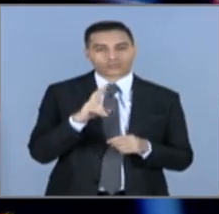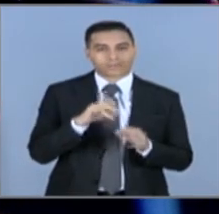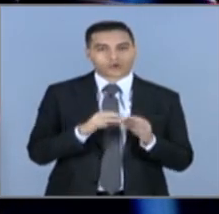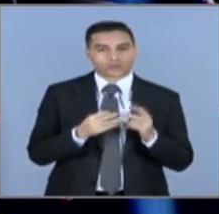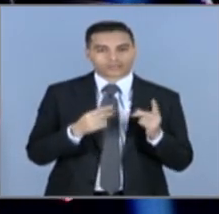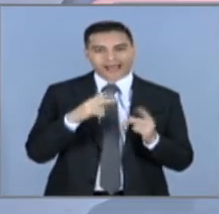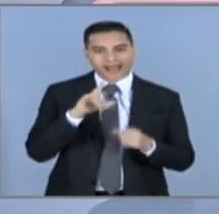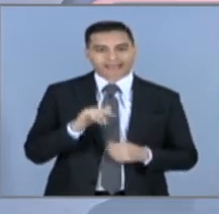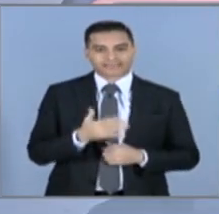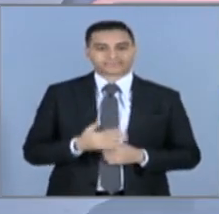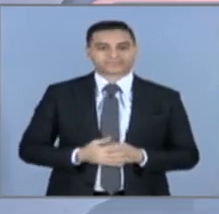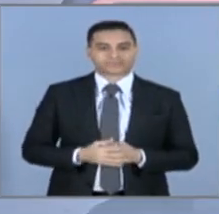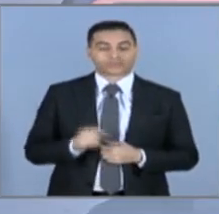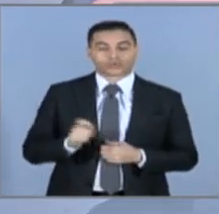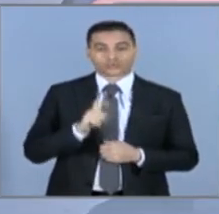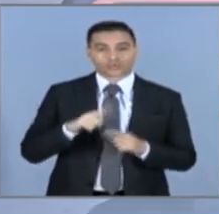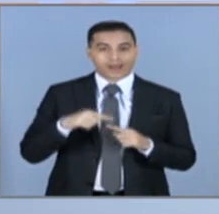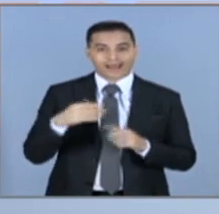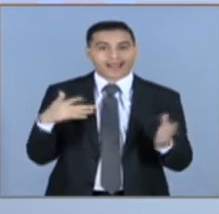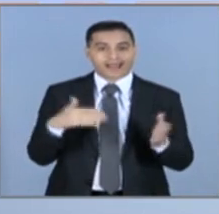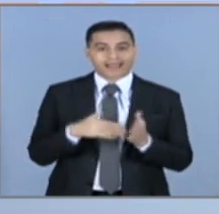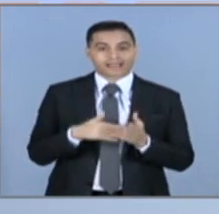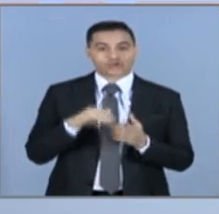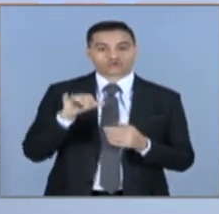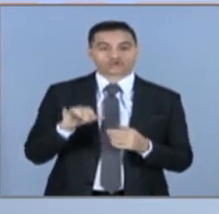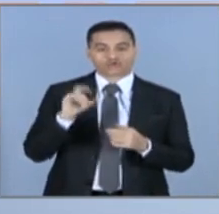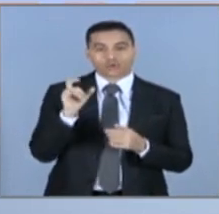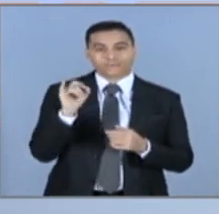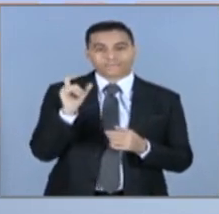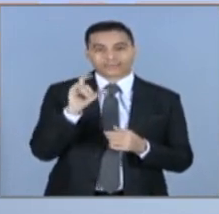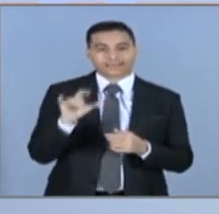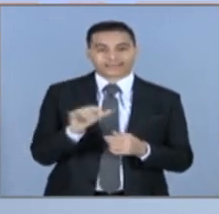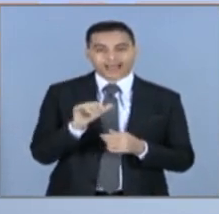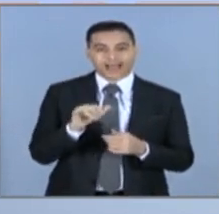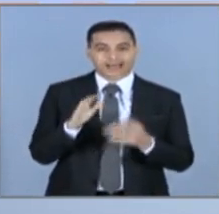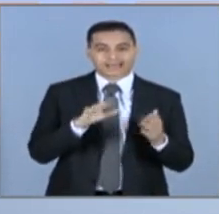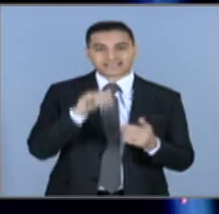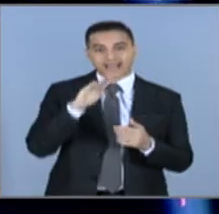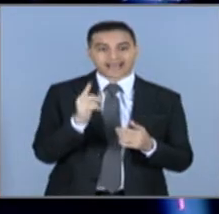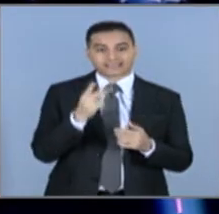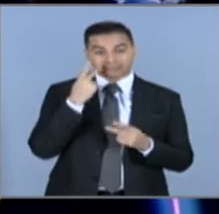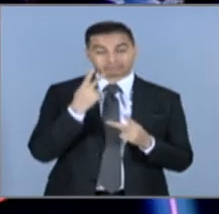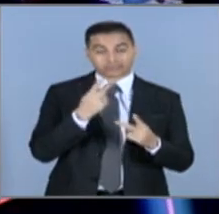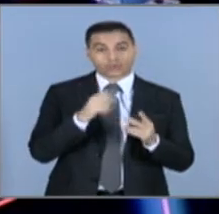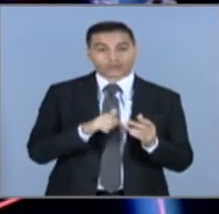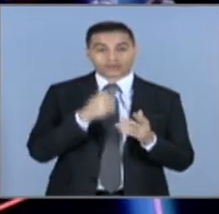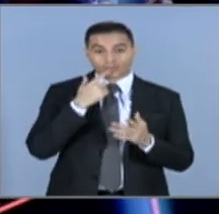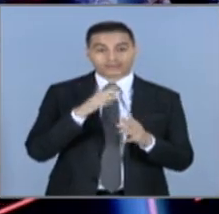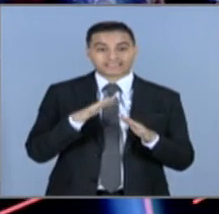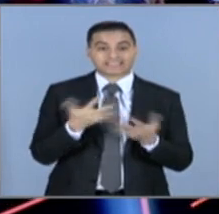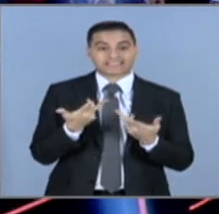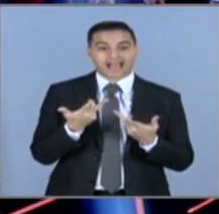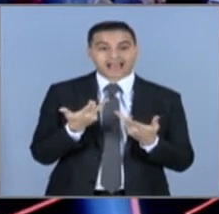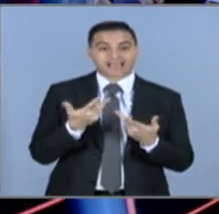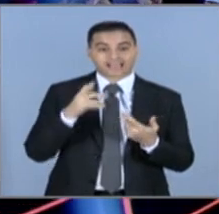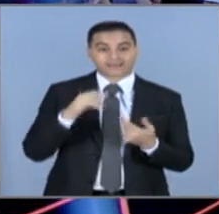170 عيلة علي. سؤال الأخير، يمنى ياسر. طبعا دلوقتي بتقولوا ازاي ما